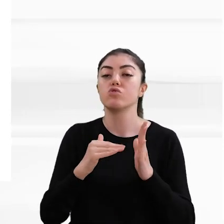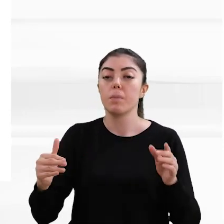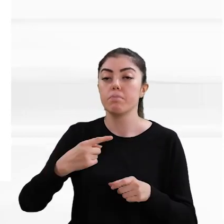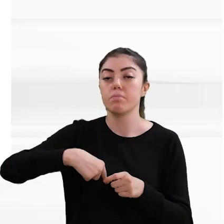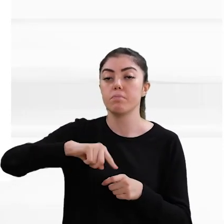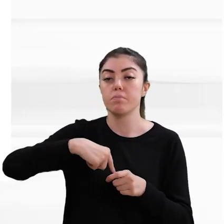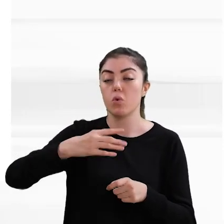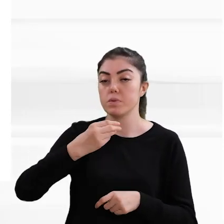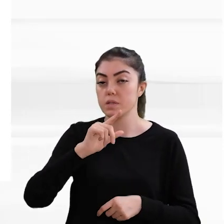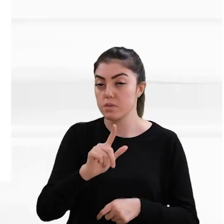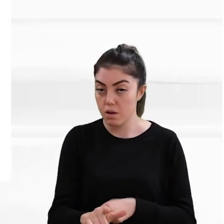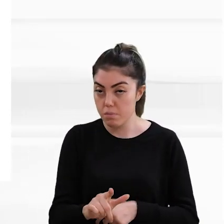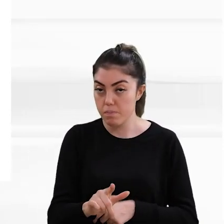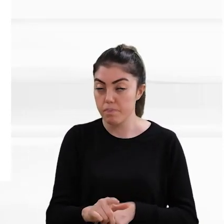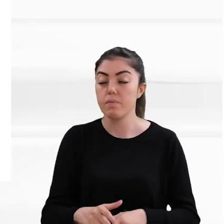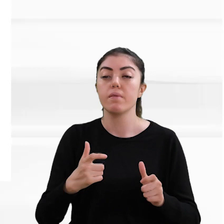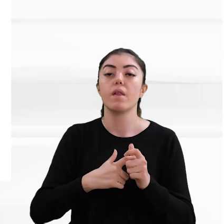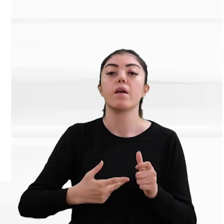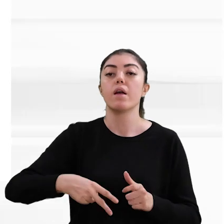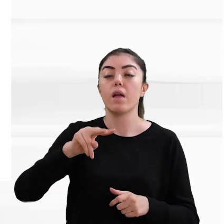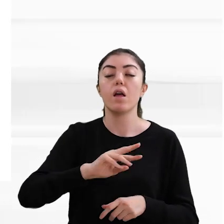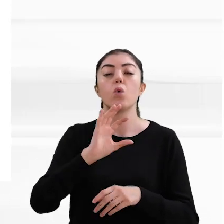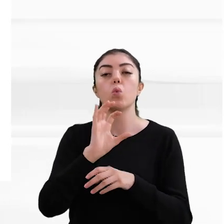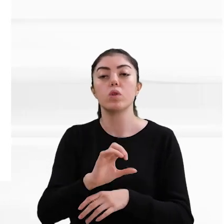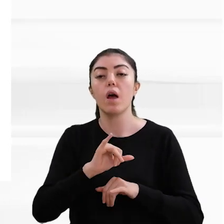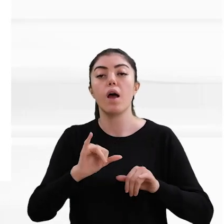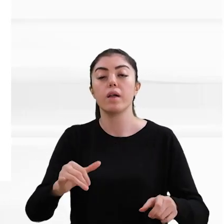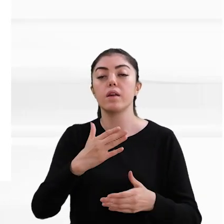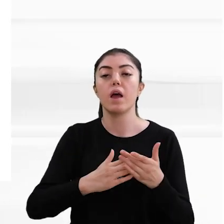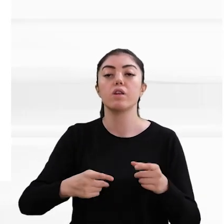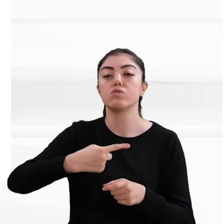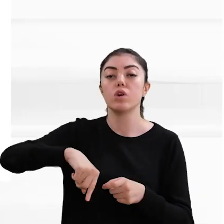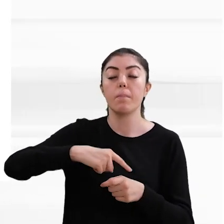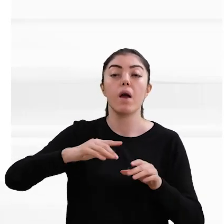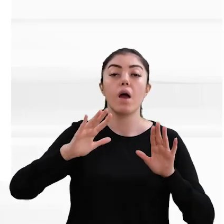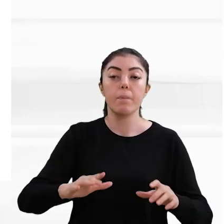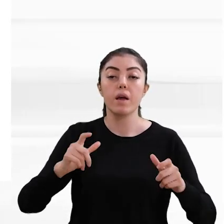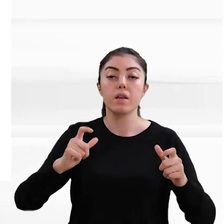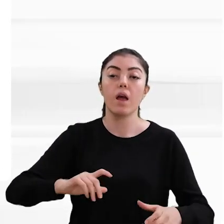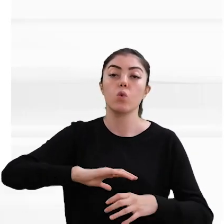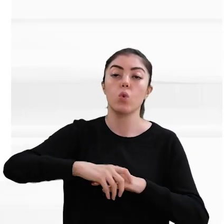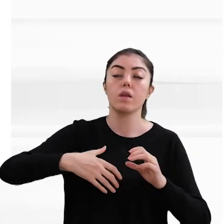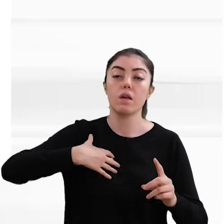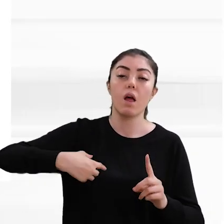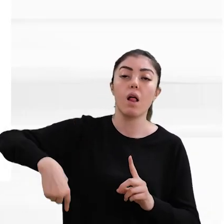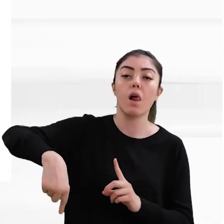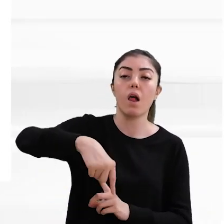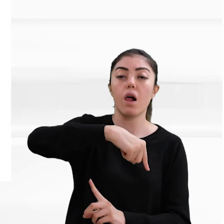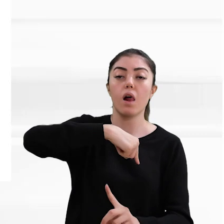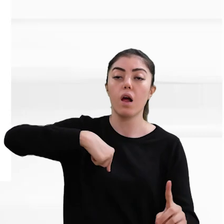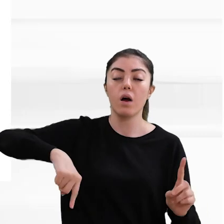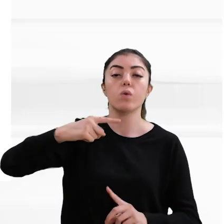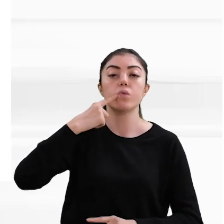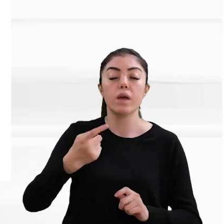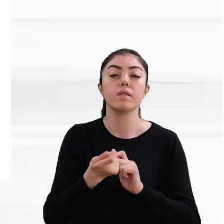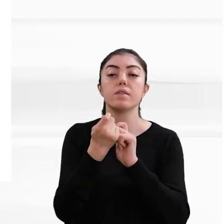daha küçük yarıçaplı bir çembersel yörüngede dolanması sağlanmalıdır. E. Uydunun aynı yarıçaplı yörüngede fakat yerkürenin